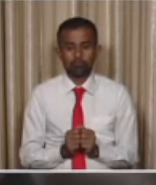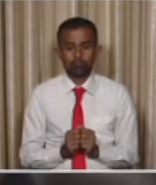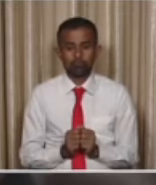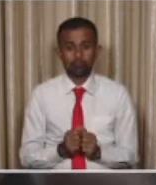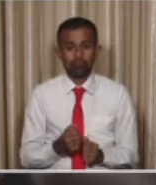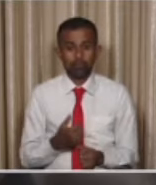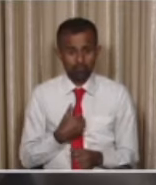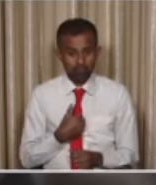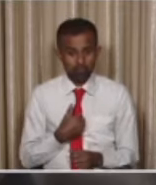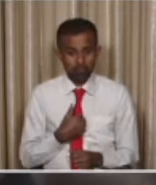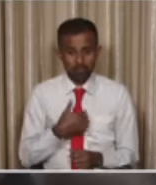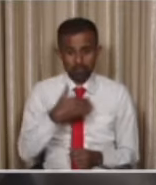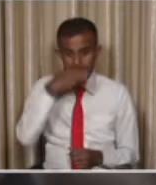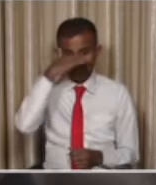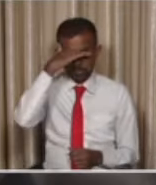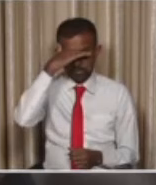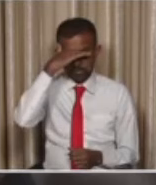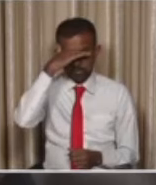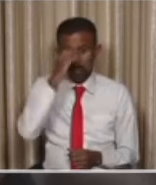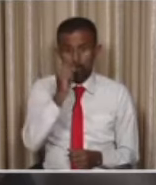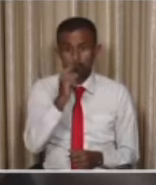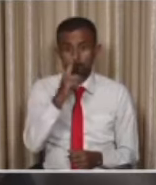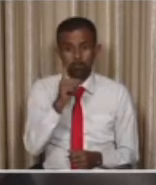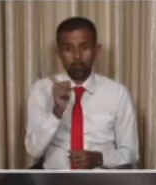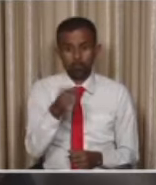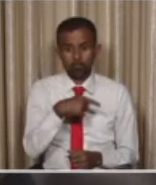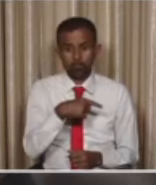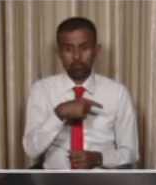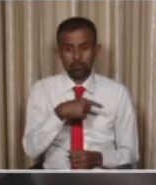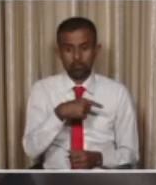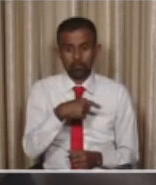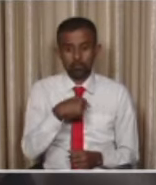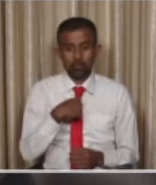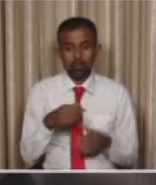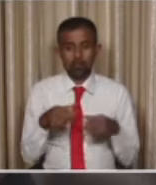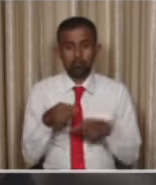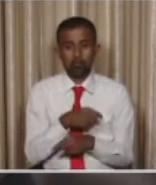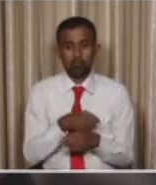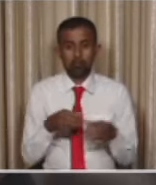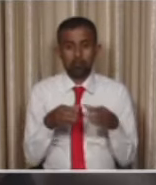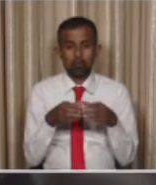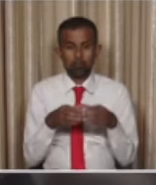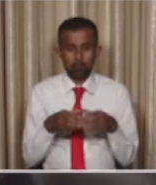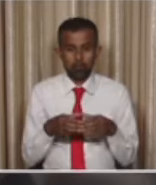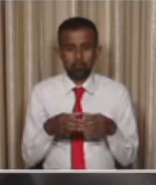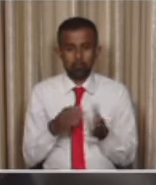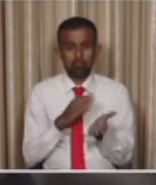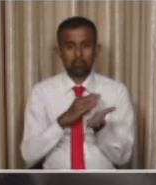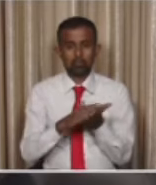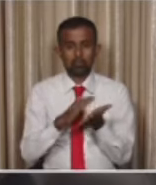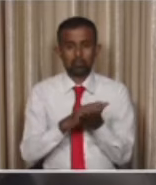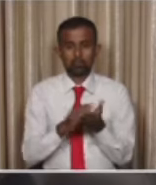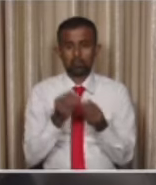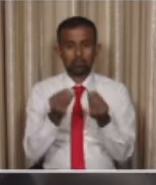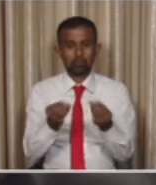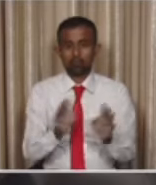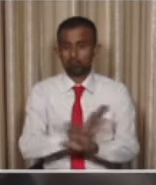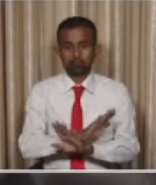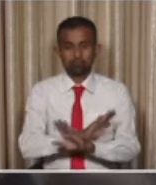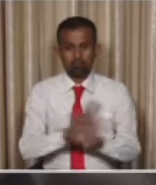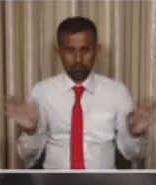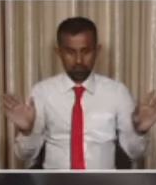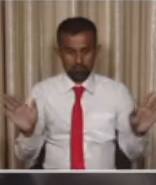தமிழரசு கட்சியாக அவருக்கு ஆதரவு அளிப்பது இல்லை என்று எடுத்த தீர்மானம் சரியானது என்று நிரூபணமாகிறது.